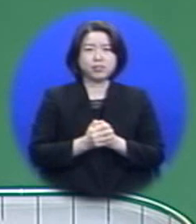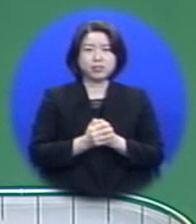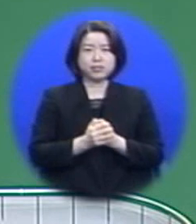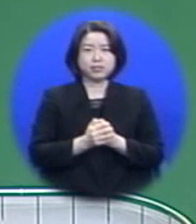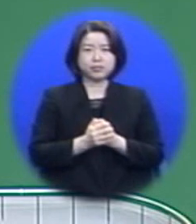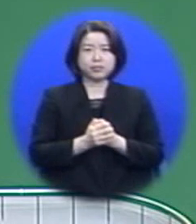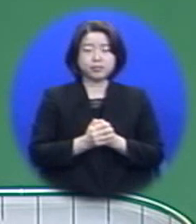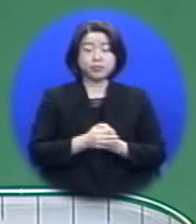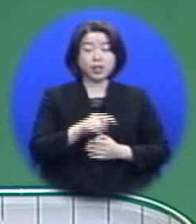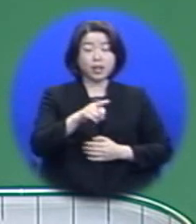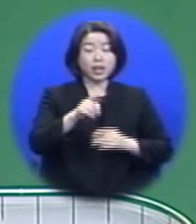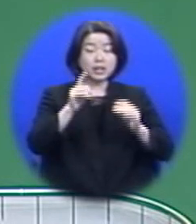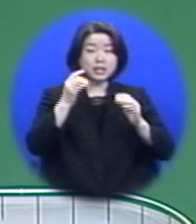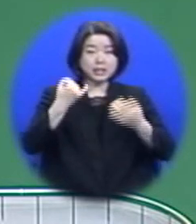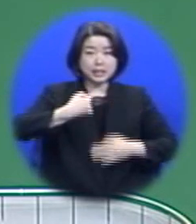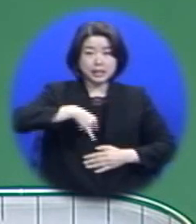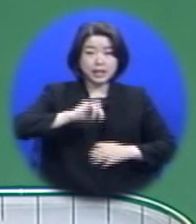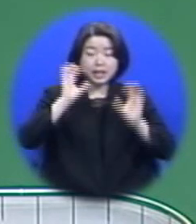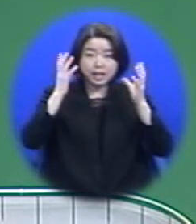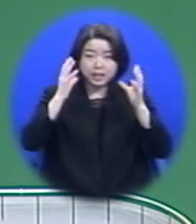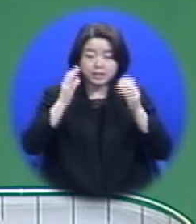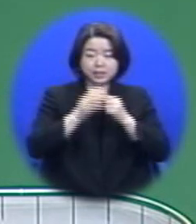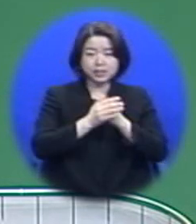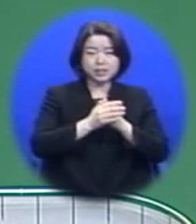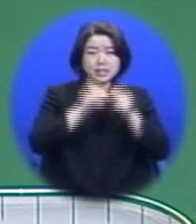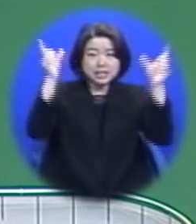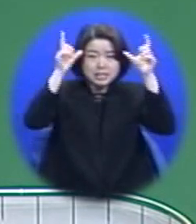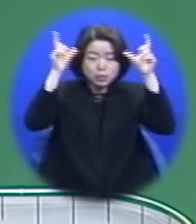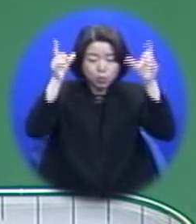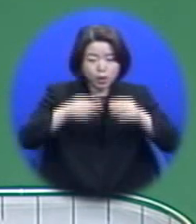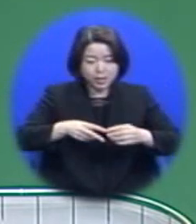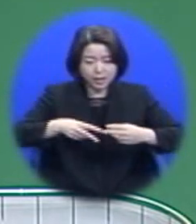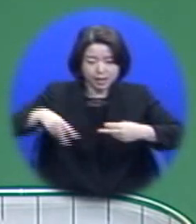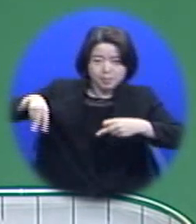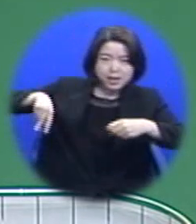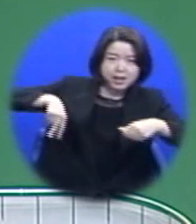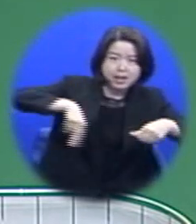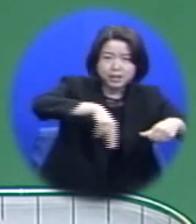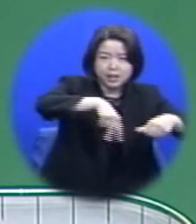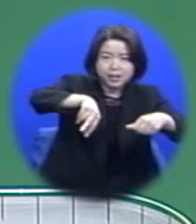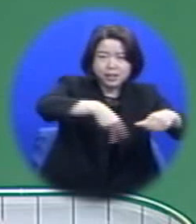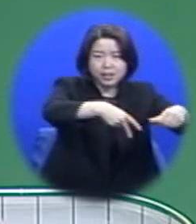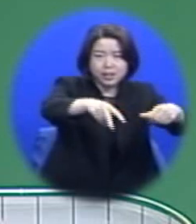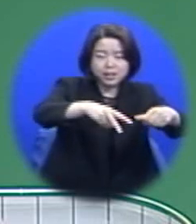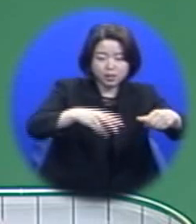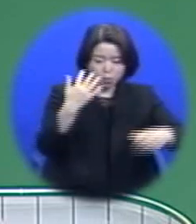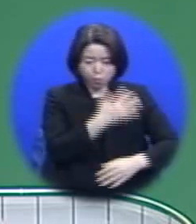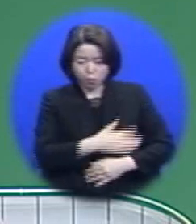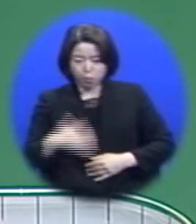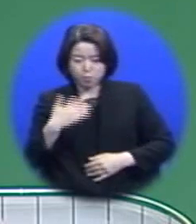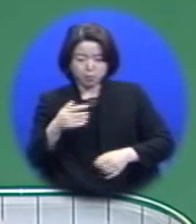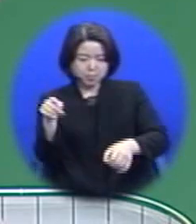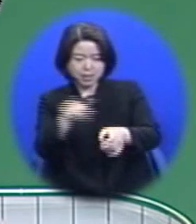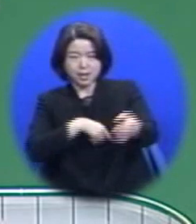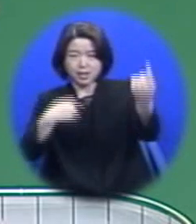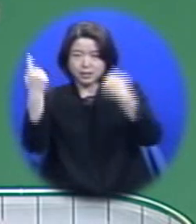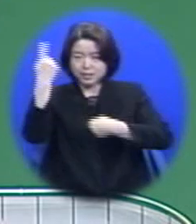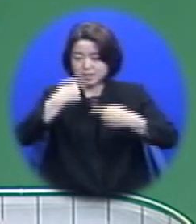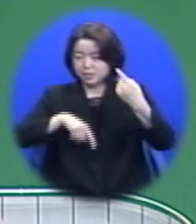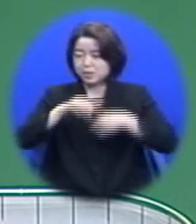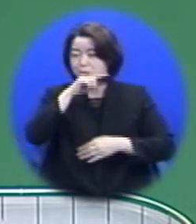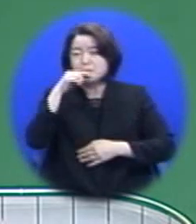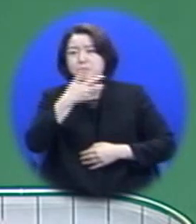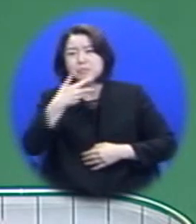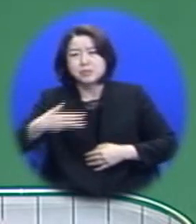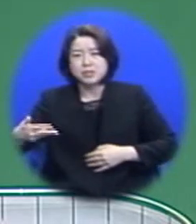놓아이 아이는 끌려가면서 그냥 온몸에 그냥 긁히고 피가 나면서도 못 놔요